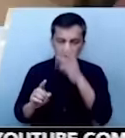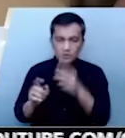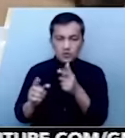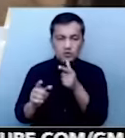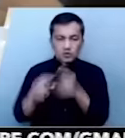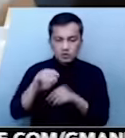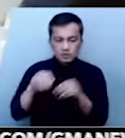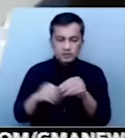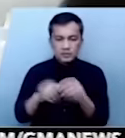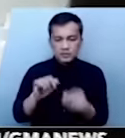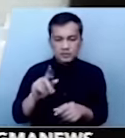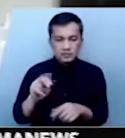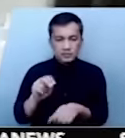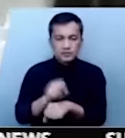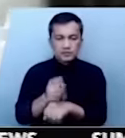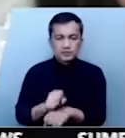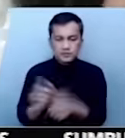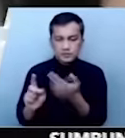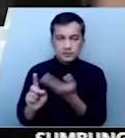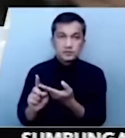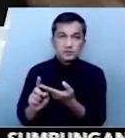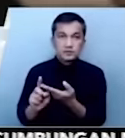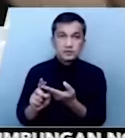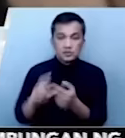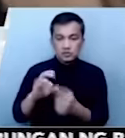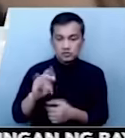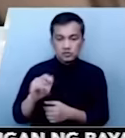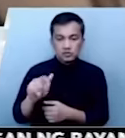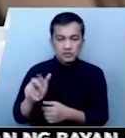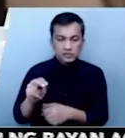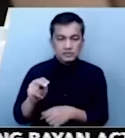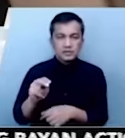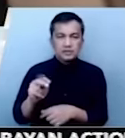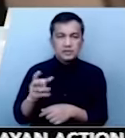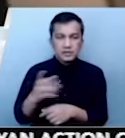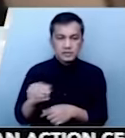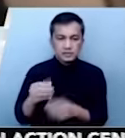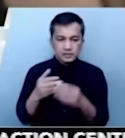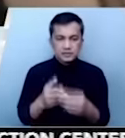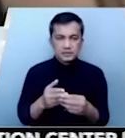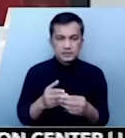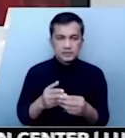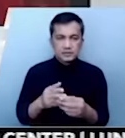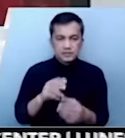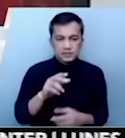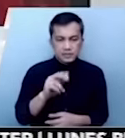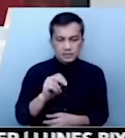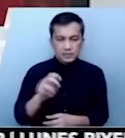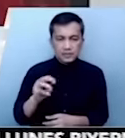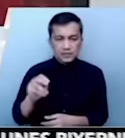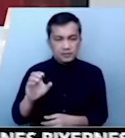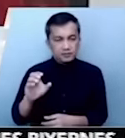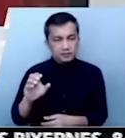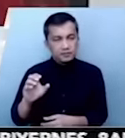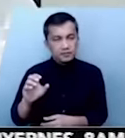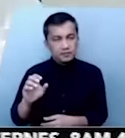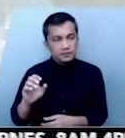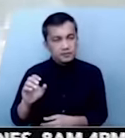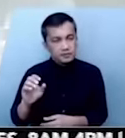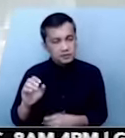work. Tumatayo kasi siyang custodian ng paaralan at namumuno rin sa disaster management. Mas mahirap po